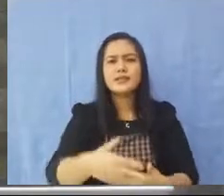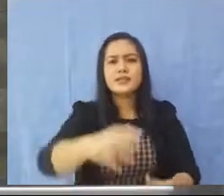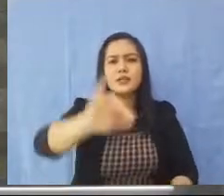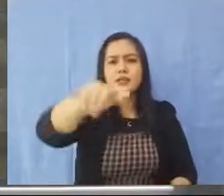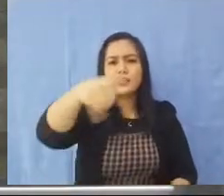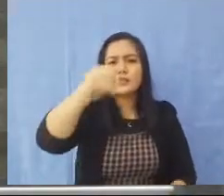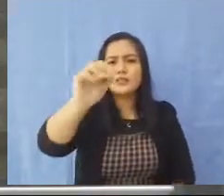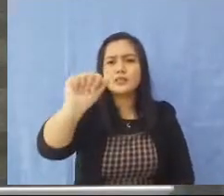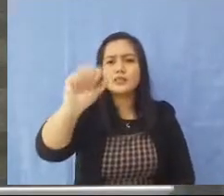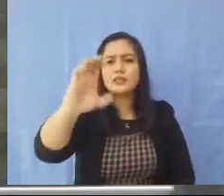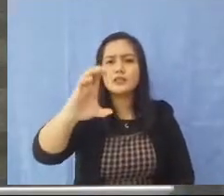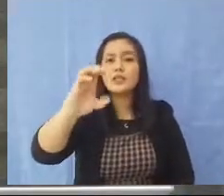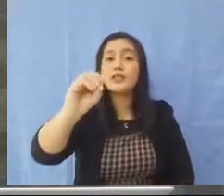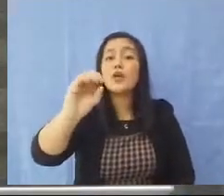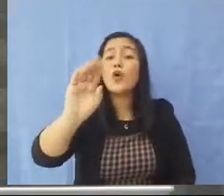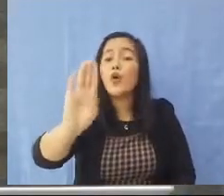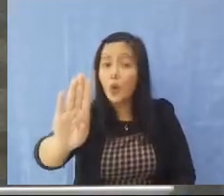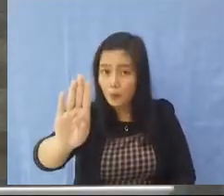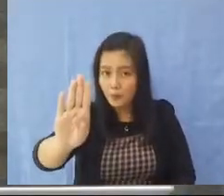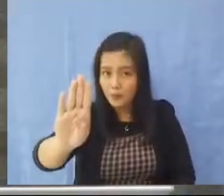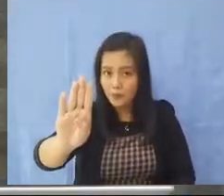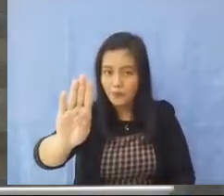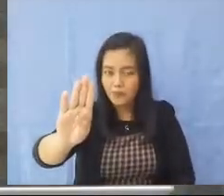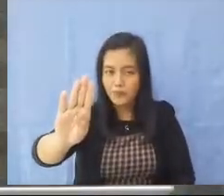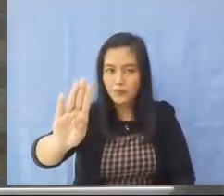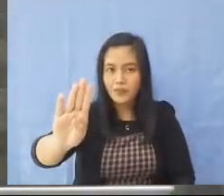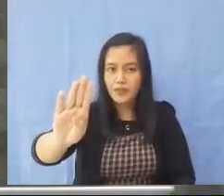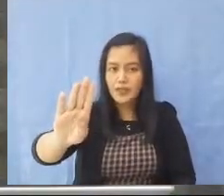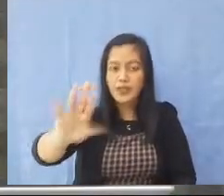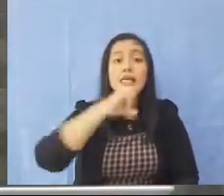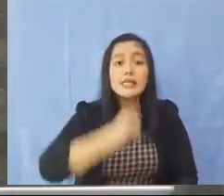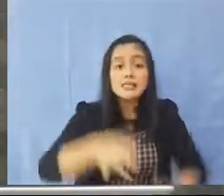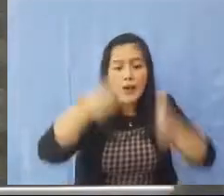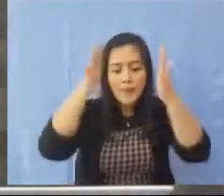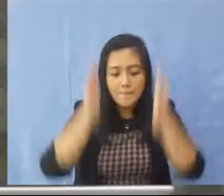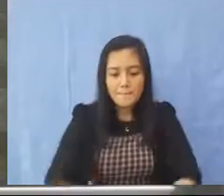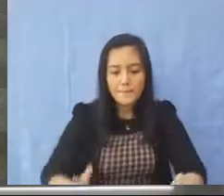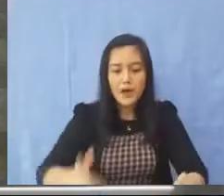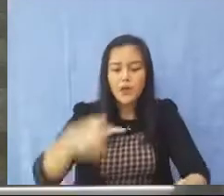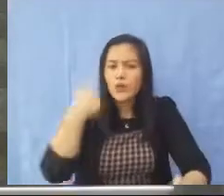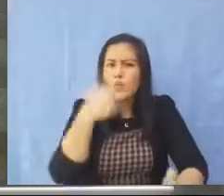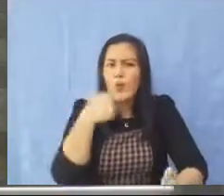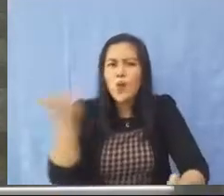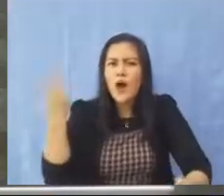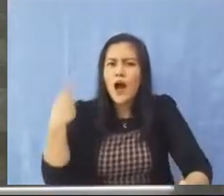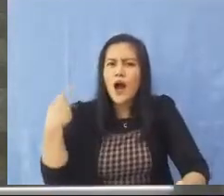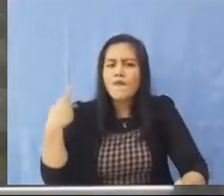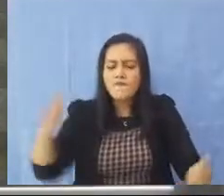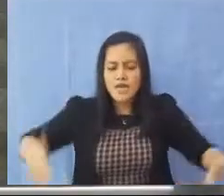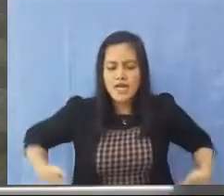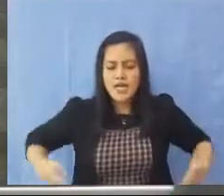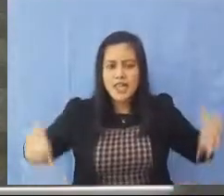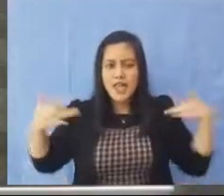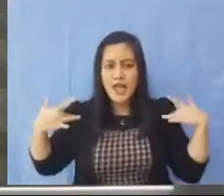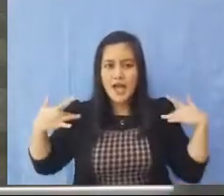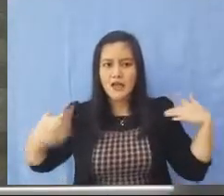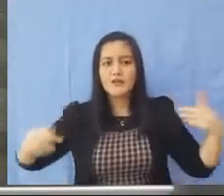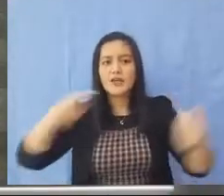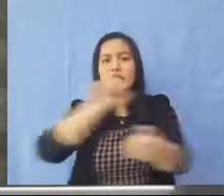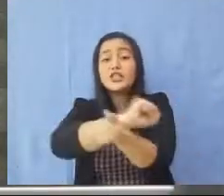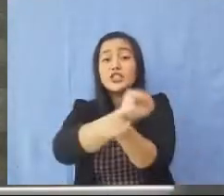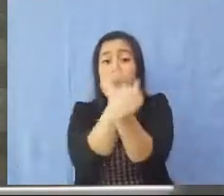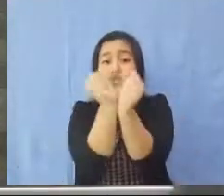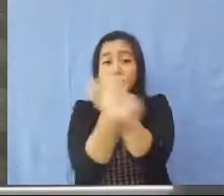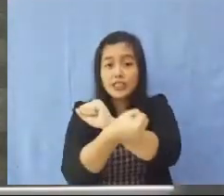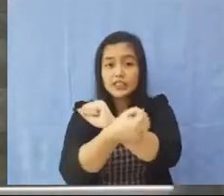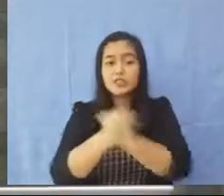Kung meron mang isa tayong pwedeng tingnan pagdating sa panalangin, walang iba kundi si Jacob. Kung maalala niyo po si